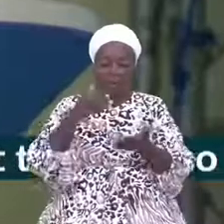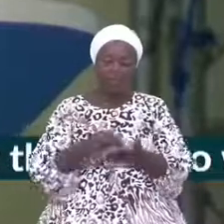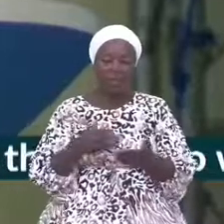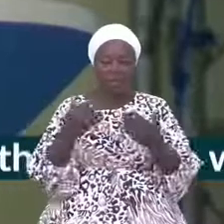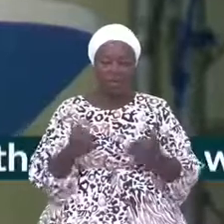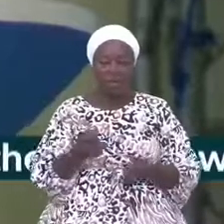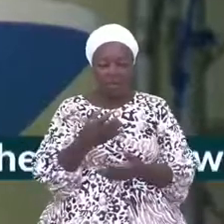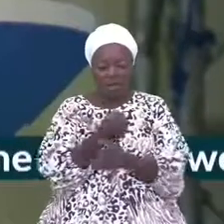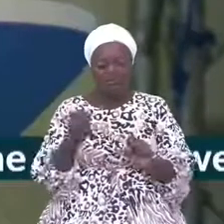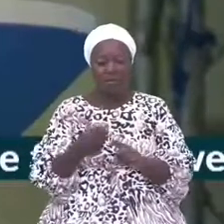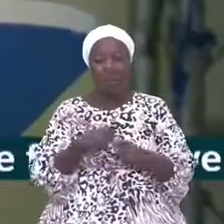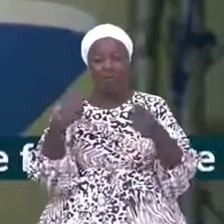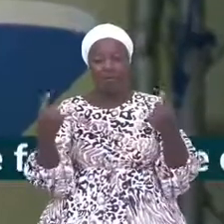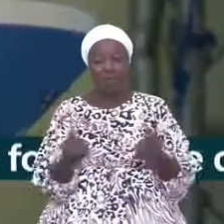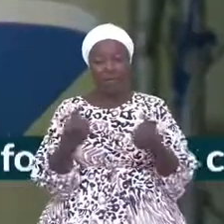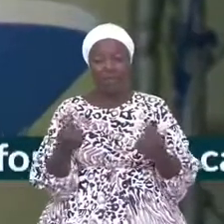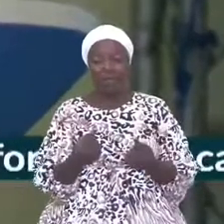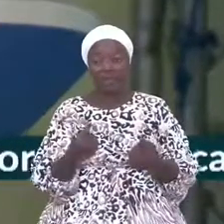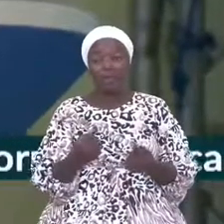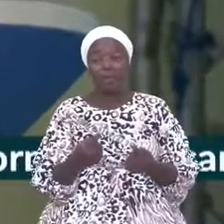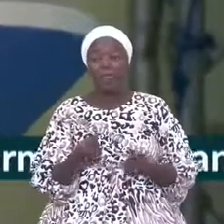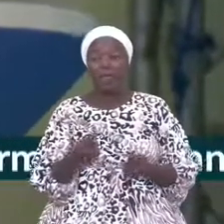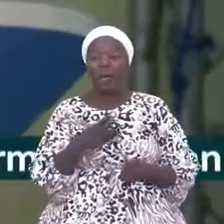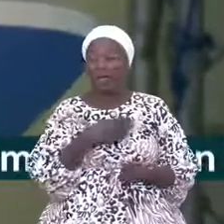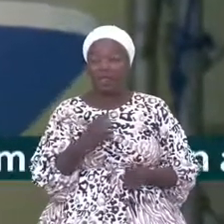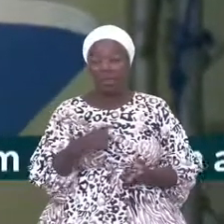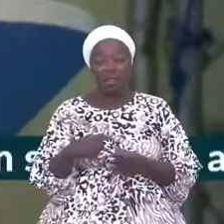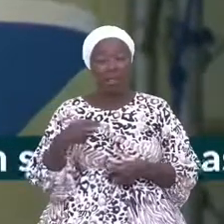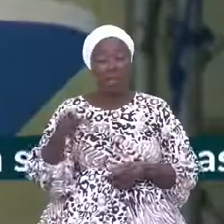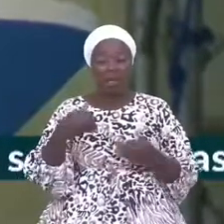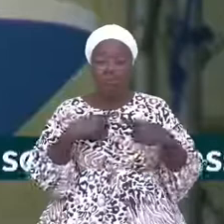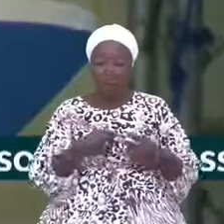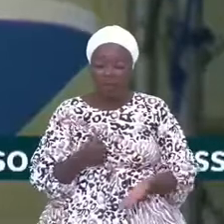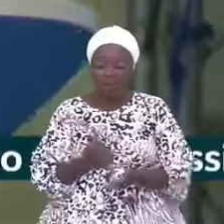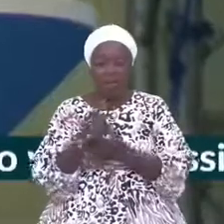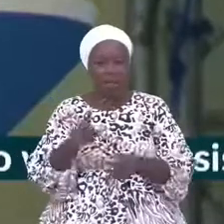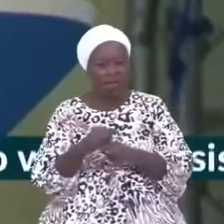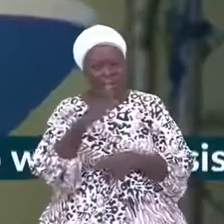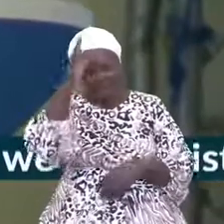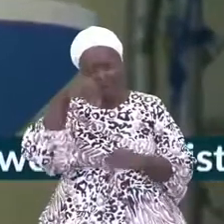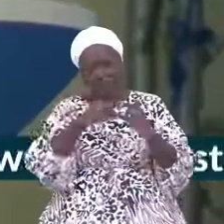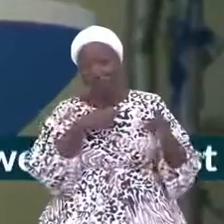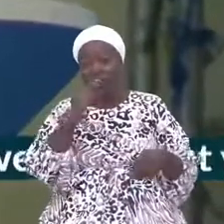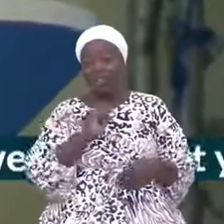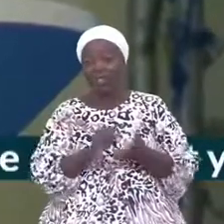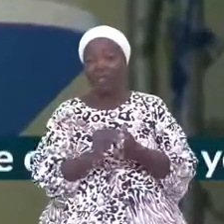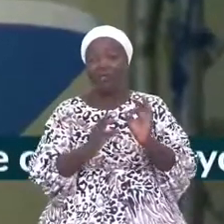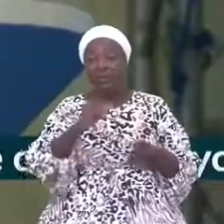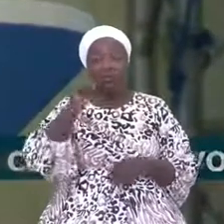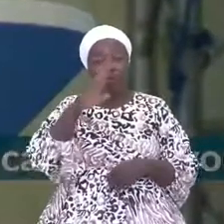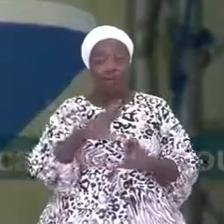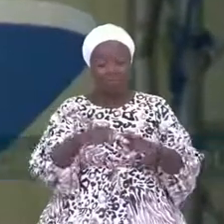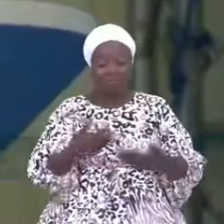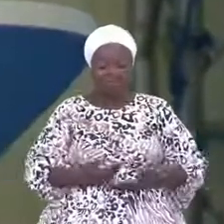Vous êtes un croyant enfant de Dieu. On doit vous aider. Comme notre Père dans le sein l'a dit, si une femme